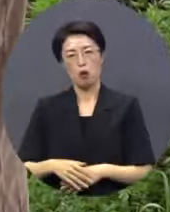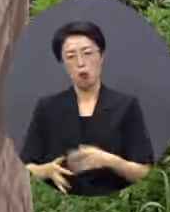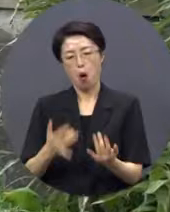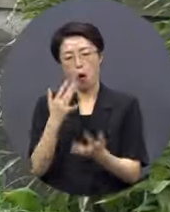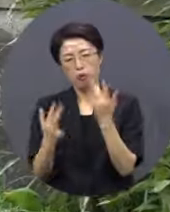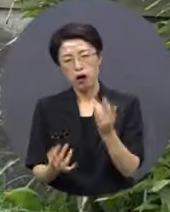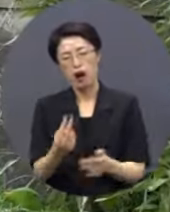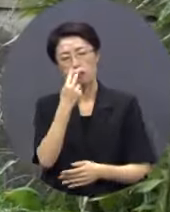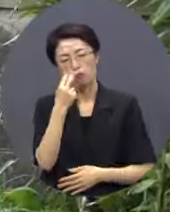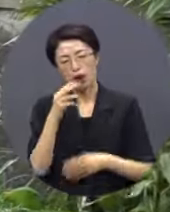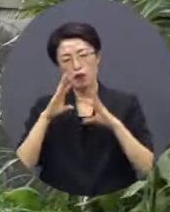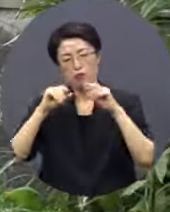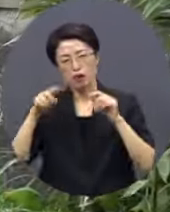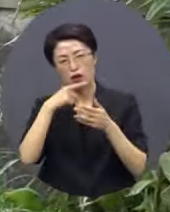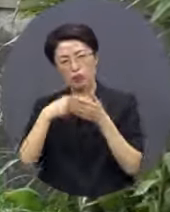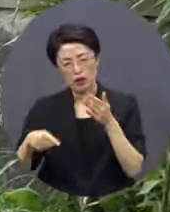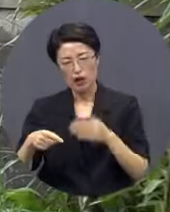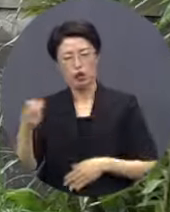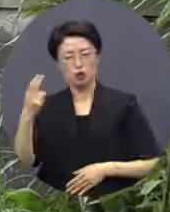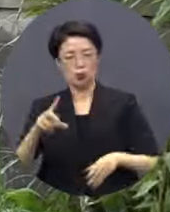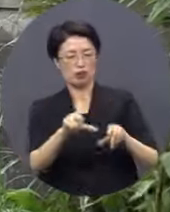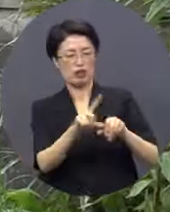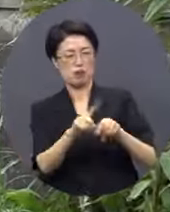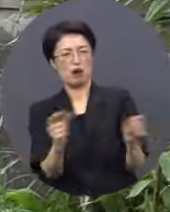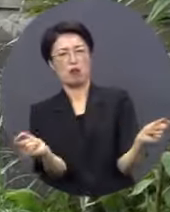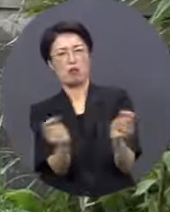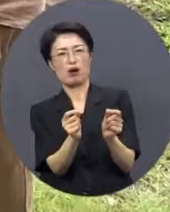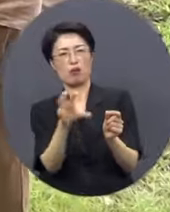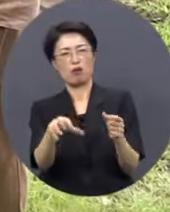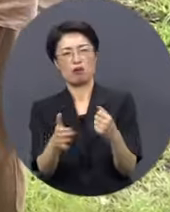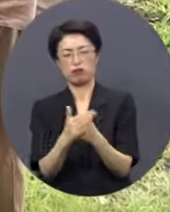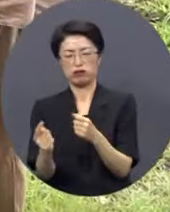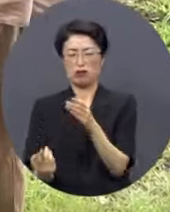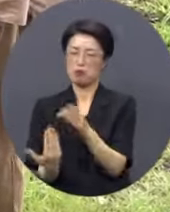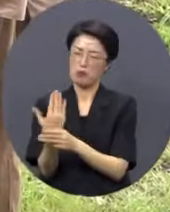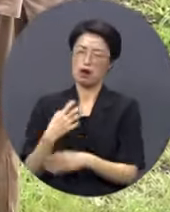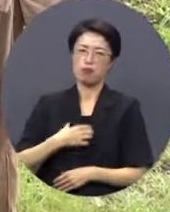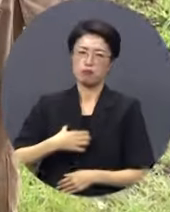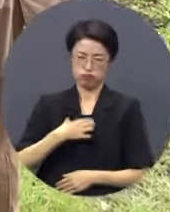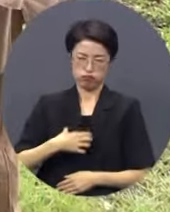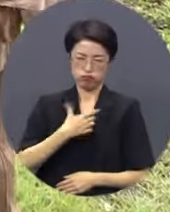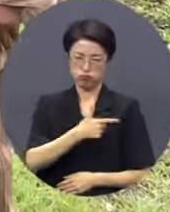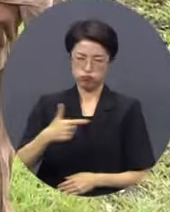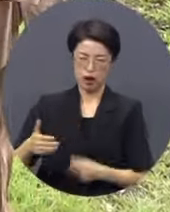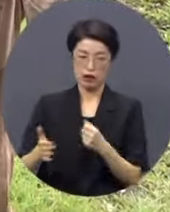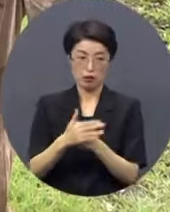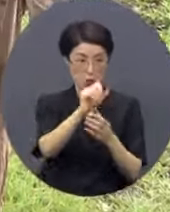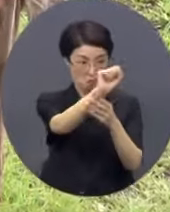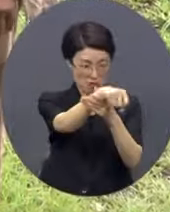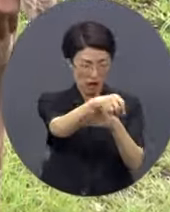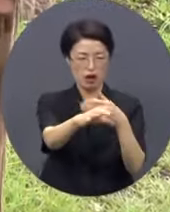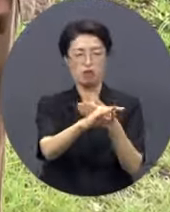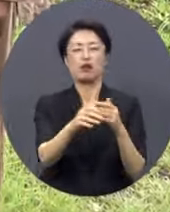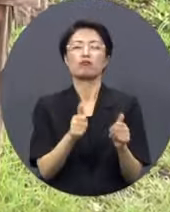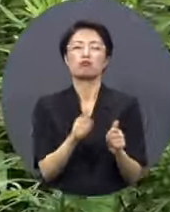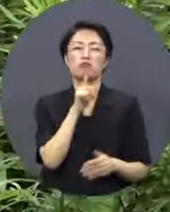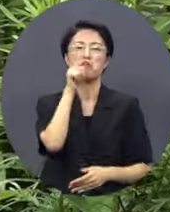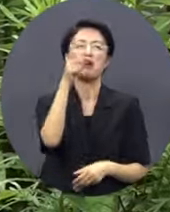사업 부지 바로 옆에 가스 판매 시설도 있어 사고 우려도 높다며 허가가 나면 소송을 제기할